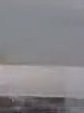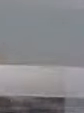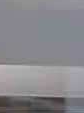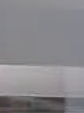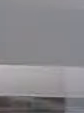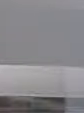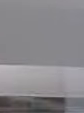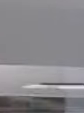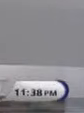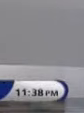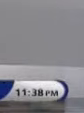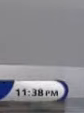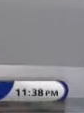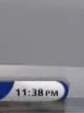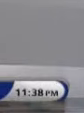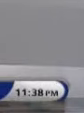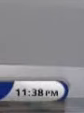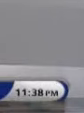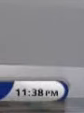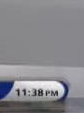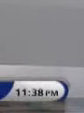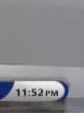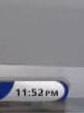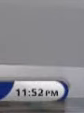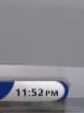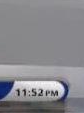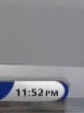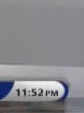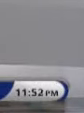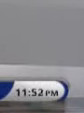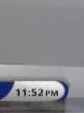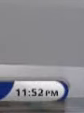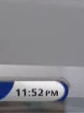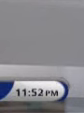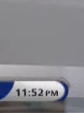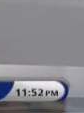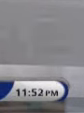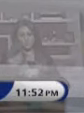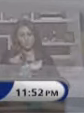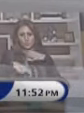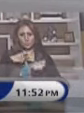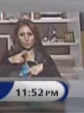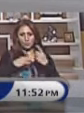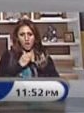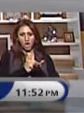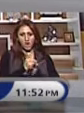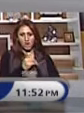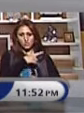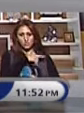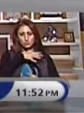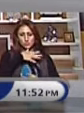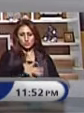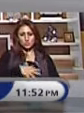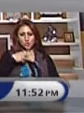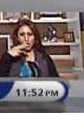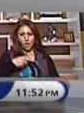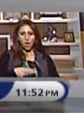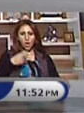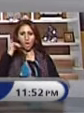بسم الله الرحمن الرحيم اهلا بحضراتكم في فقرتنا الاسبوعيه الثابته مع فضيله العالم الجليل الدكتور عمر عبد الكافي اللي تفضل